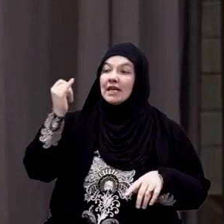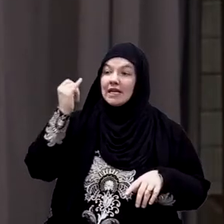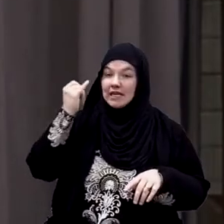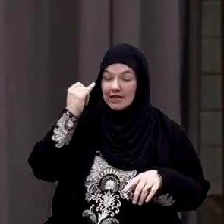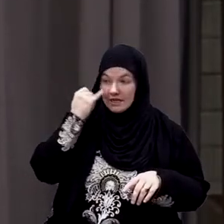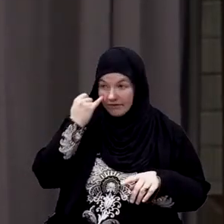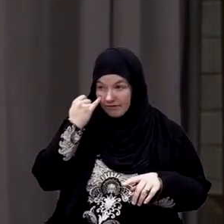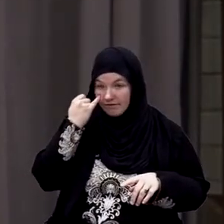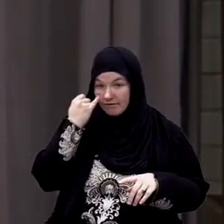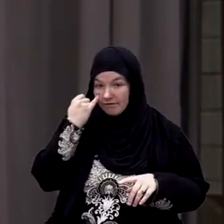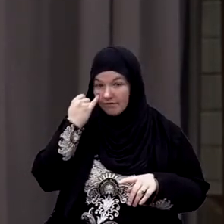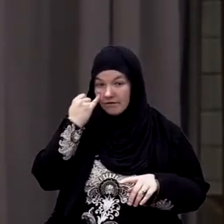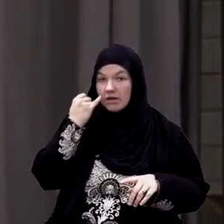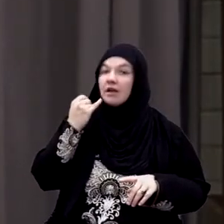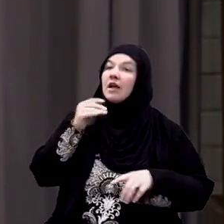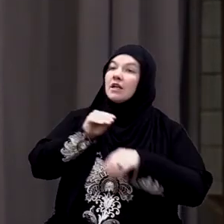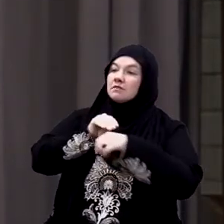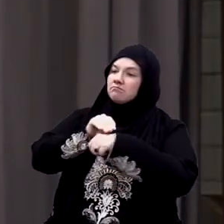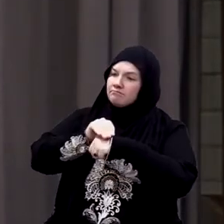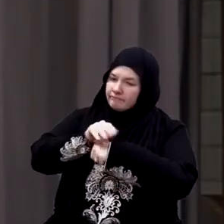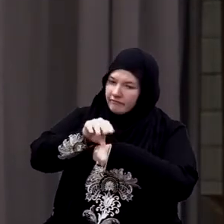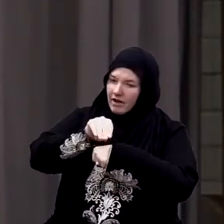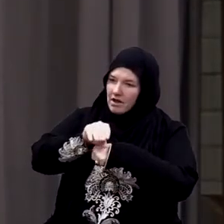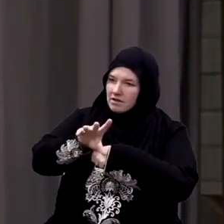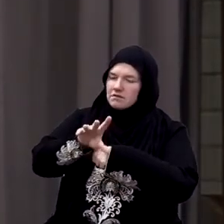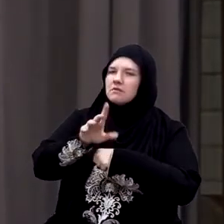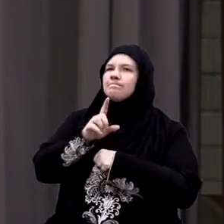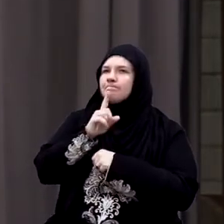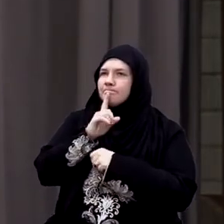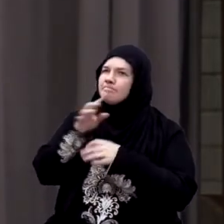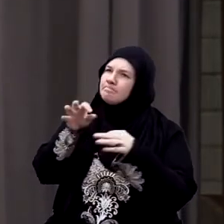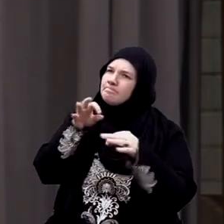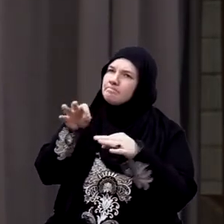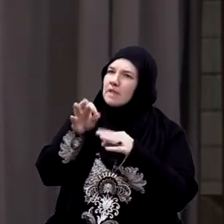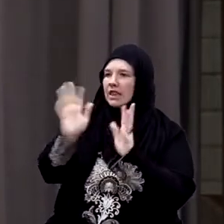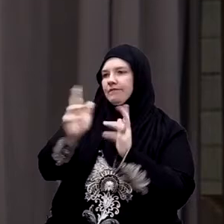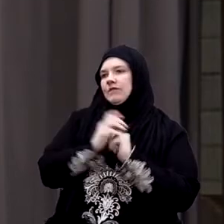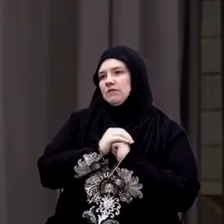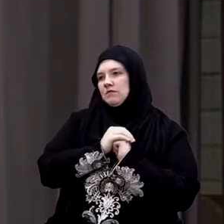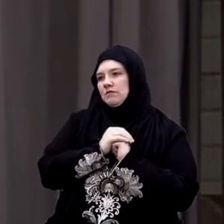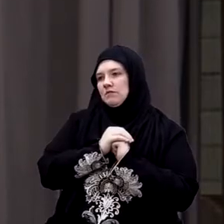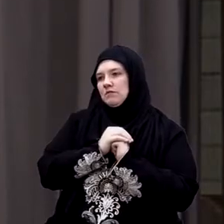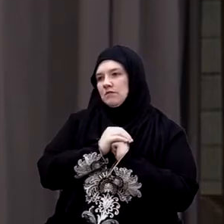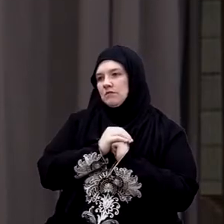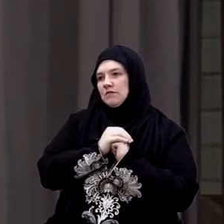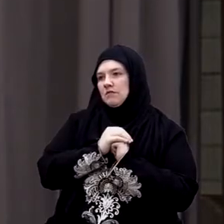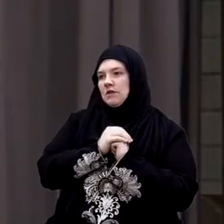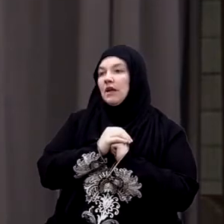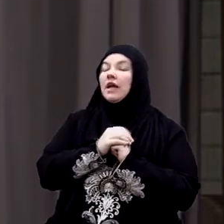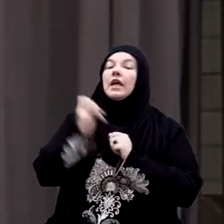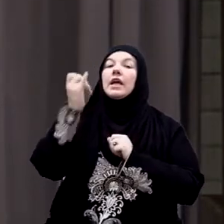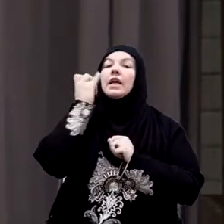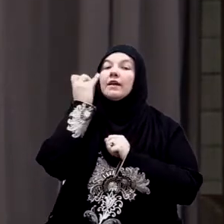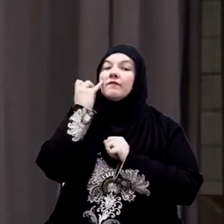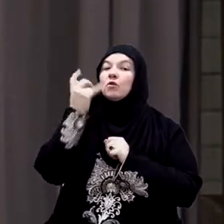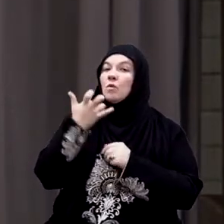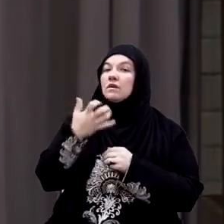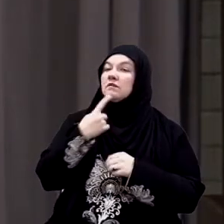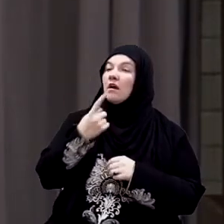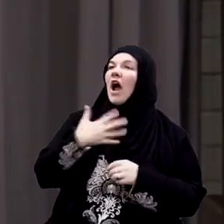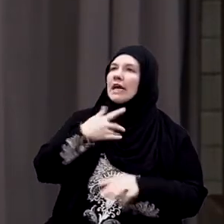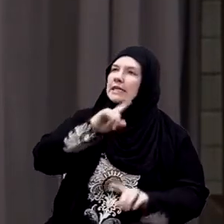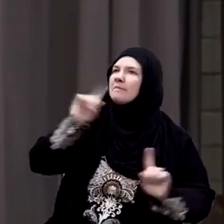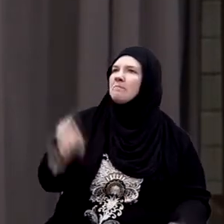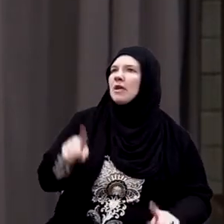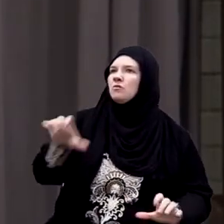نصيحة, say it and leave it. If it is a command, say, I want to command you to do this.